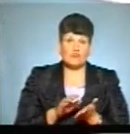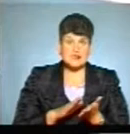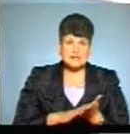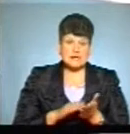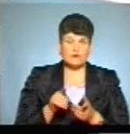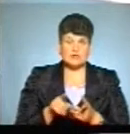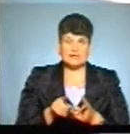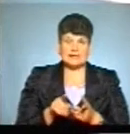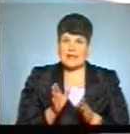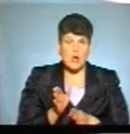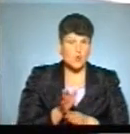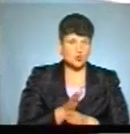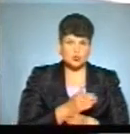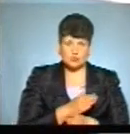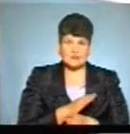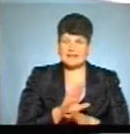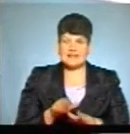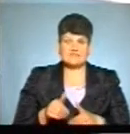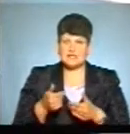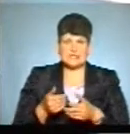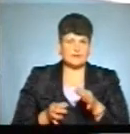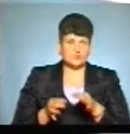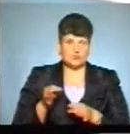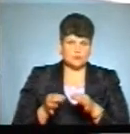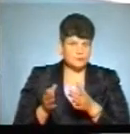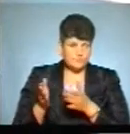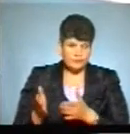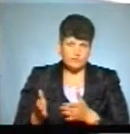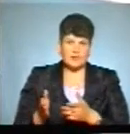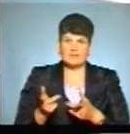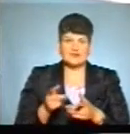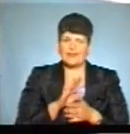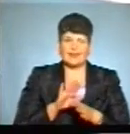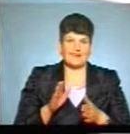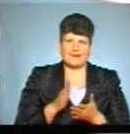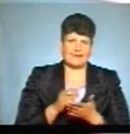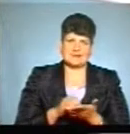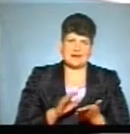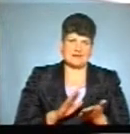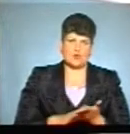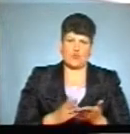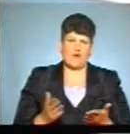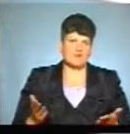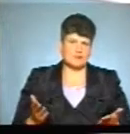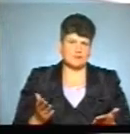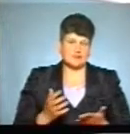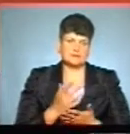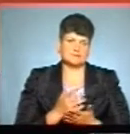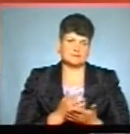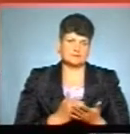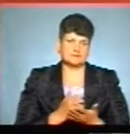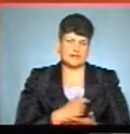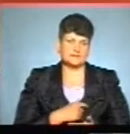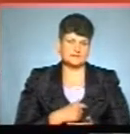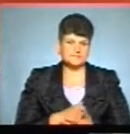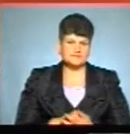не усунули, вони не звернулися в судовому порядку, відповідно, вони не є зареєстрованими як кандидати в народні депутати. Скільки вже